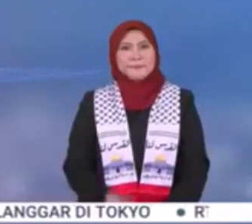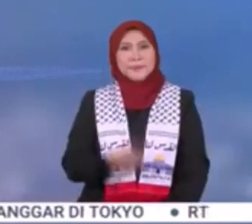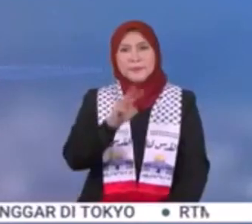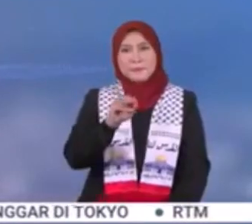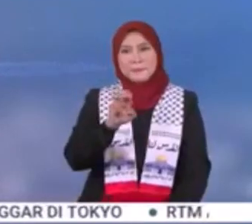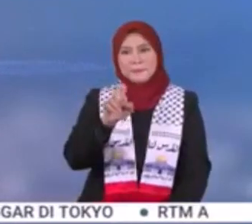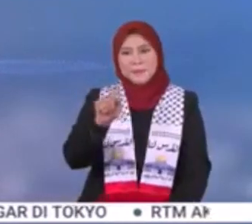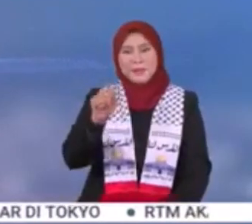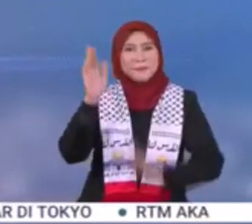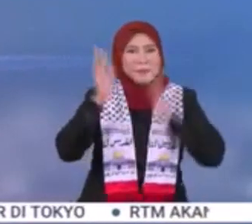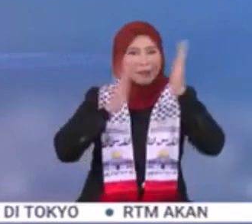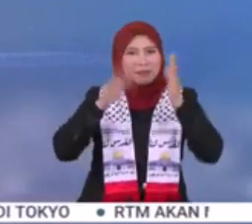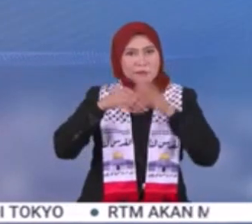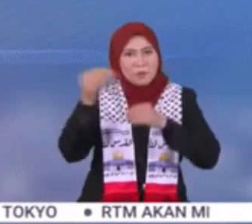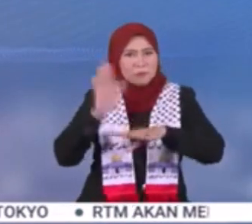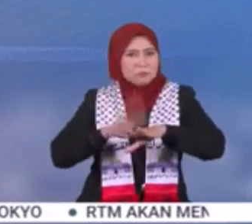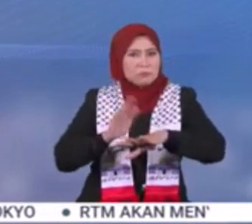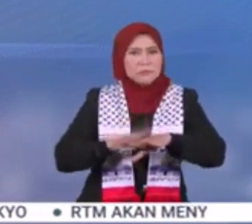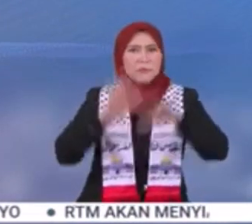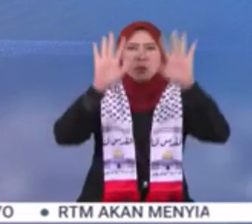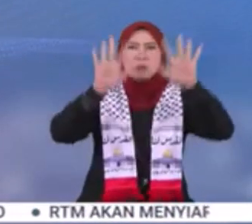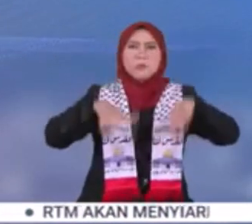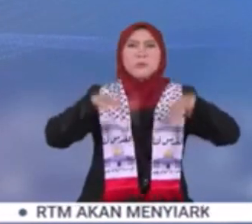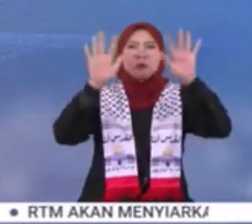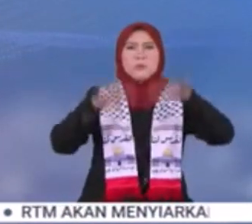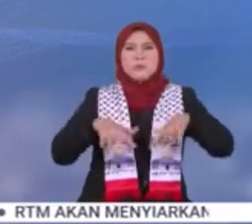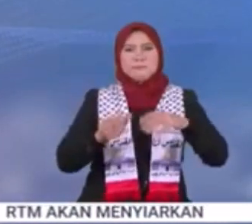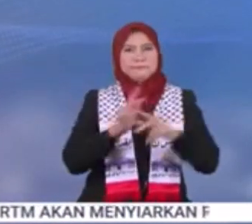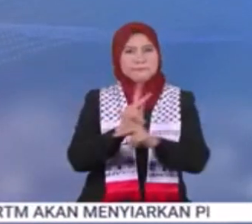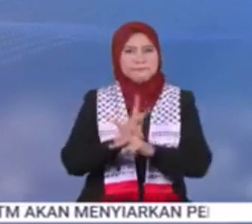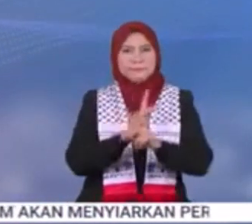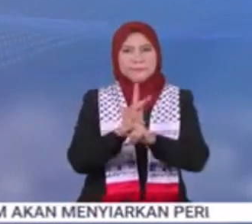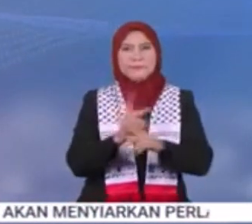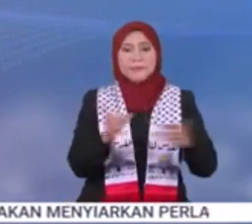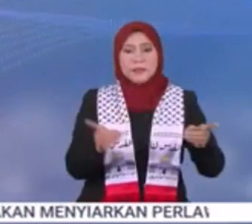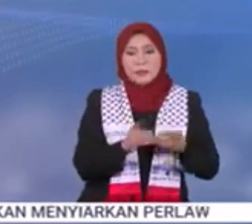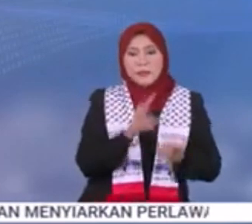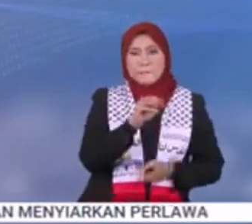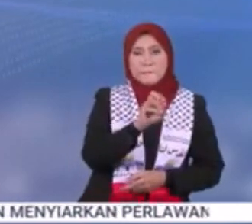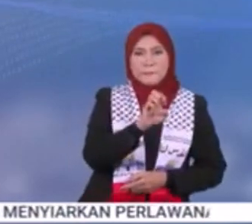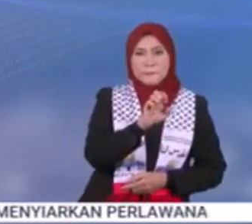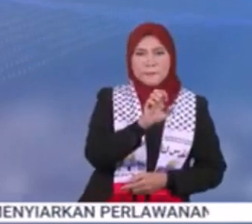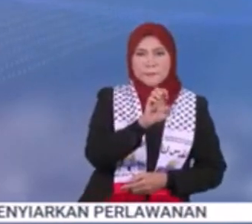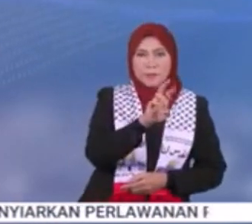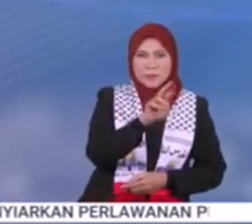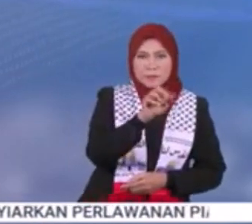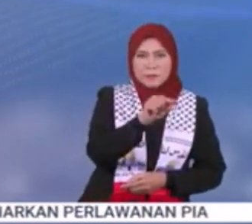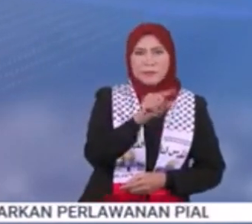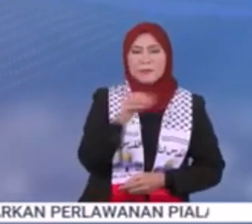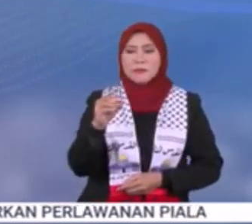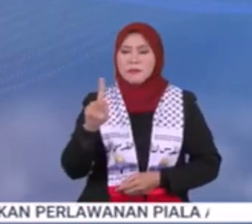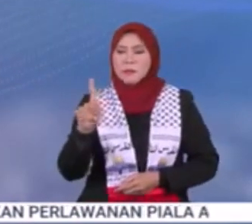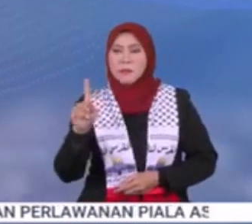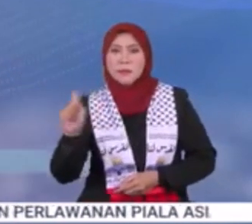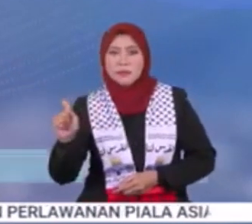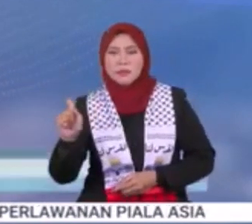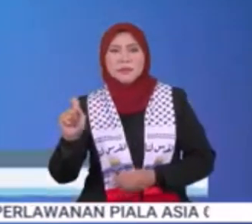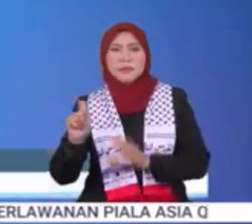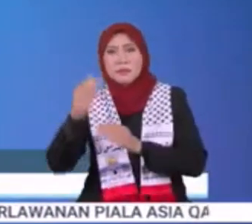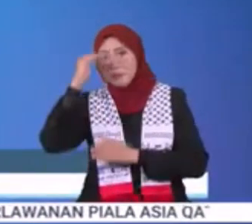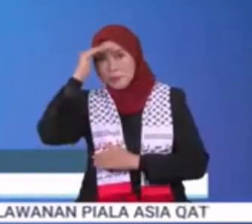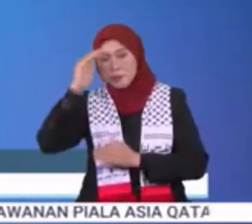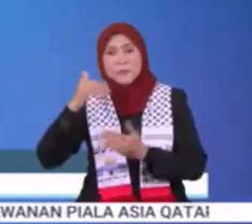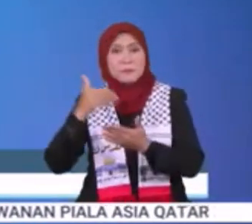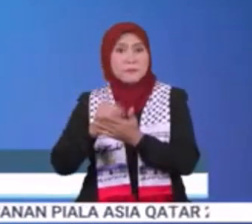Mat Malaysia mengeluarkan amaran hujan berterusan tahap waspada melibatkan daerah Mersing dan kota tinggi di Johor a hingga